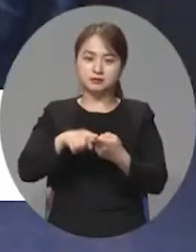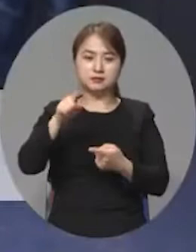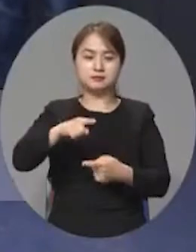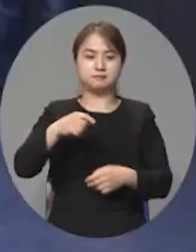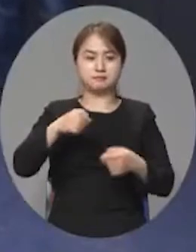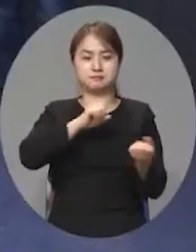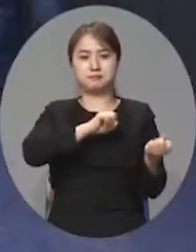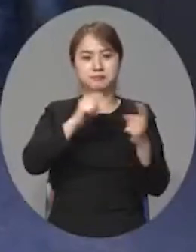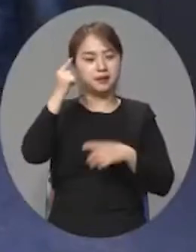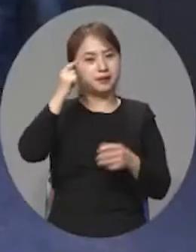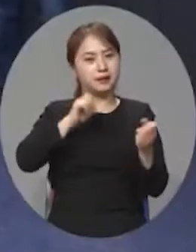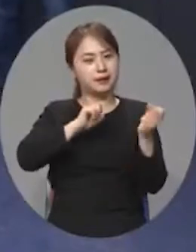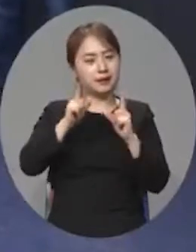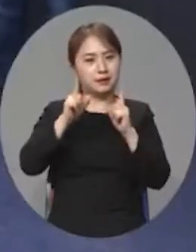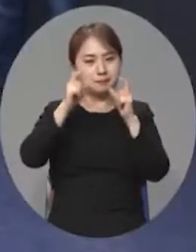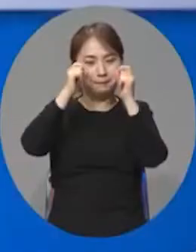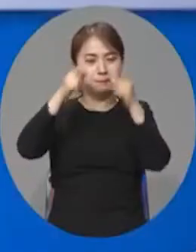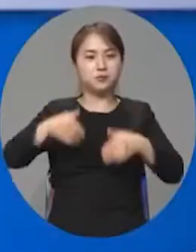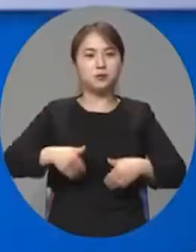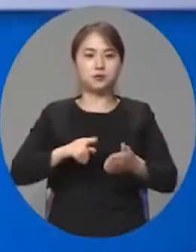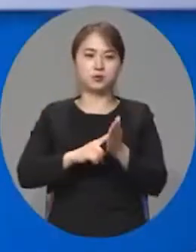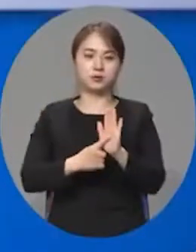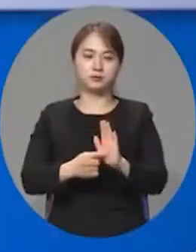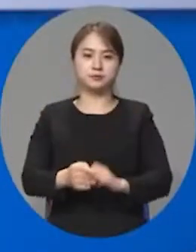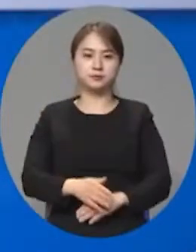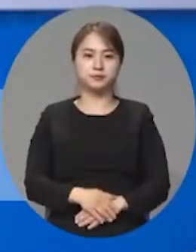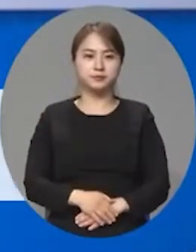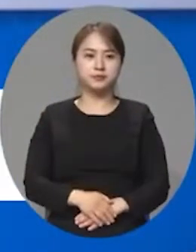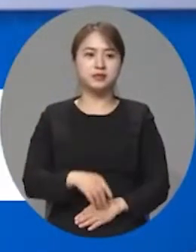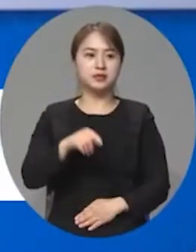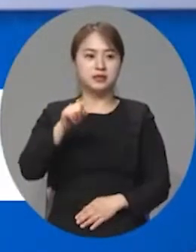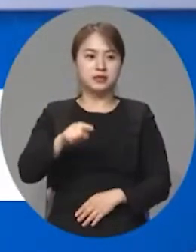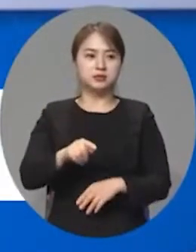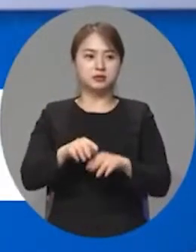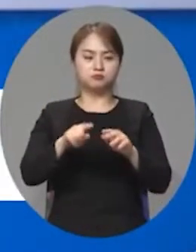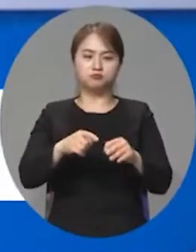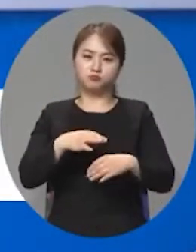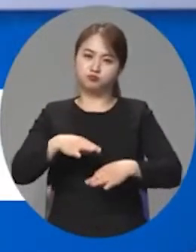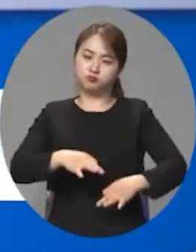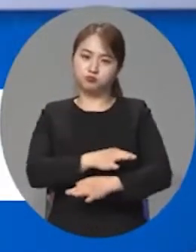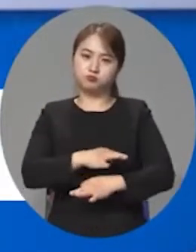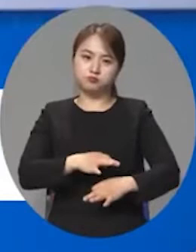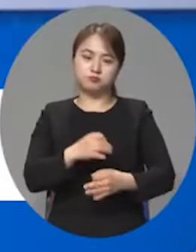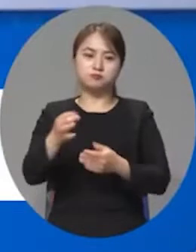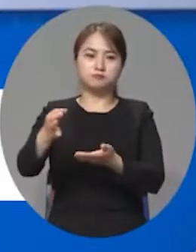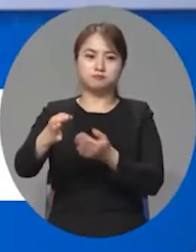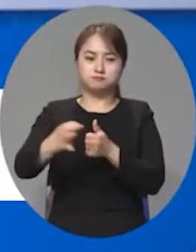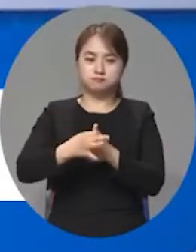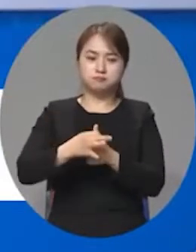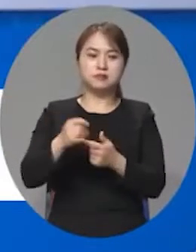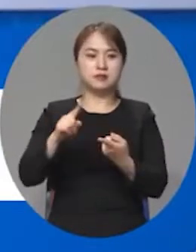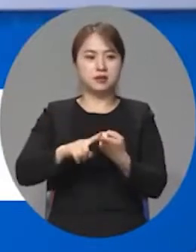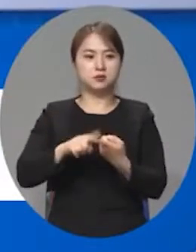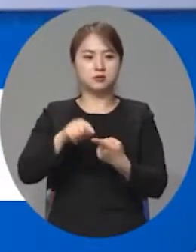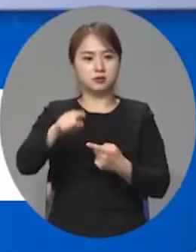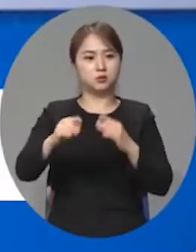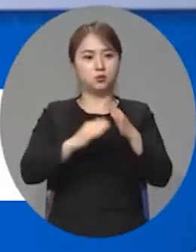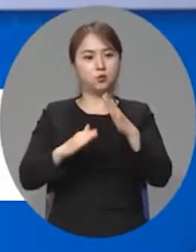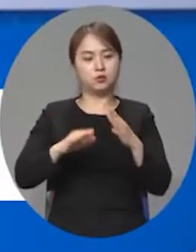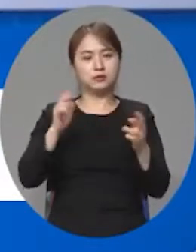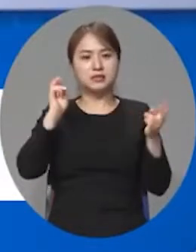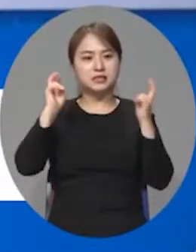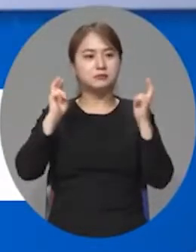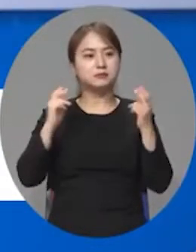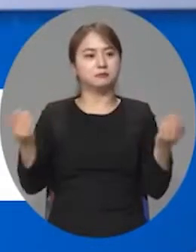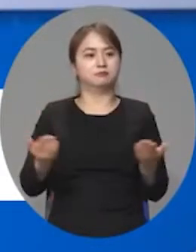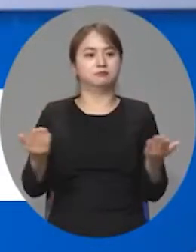돼야 한다 고 주장했습니다 부정수급 1 업체들에 대해서는 그럼 공공 서비스의 업무를 1차 사거나 어차 선 안 된다고